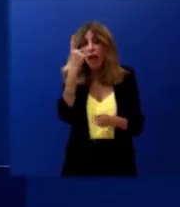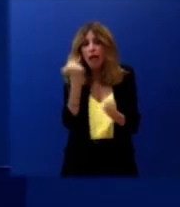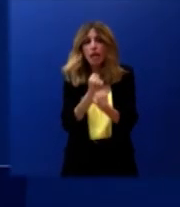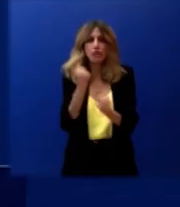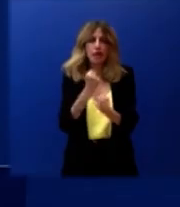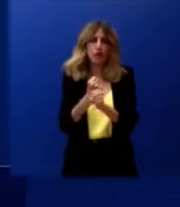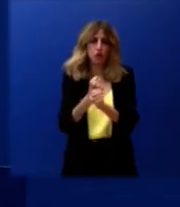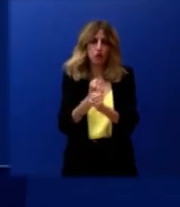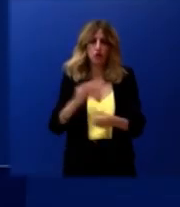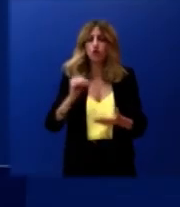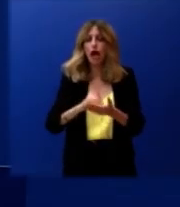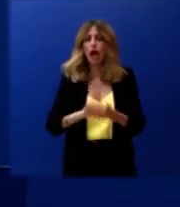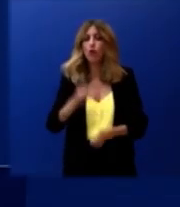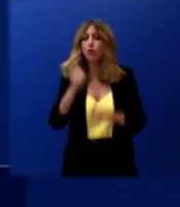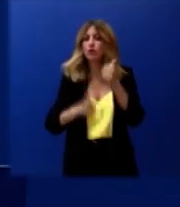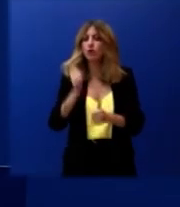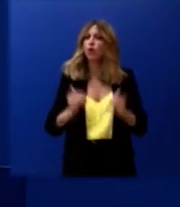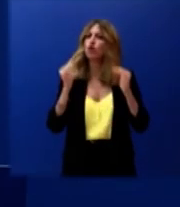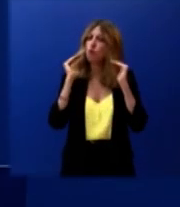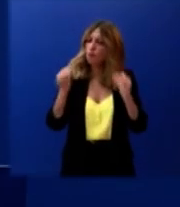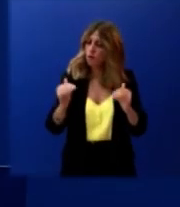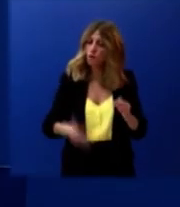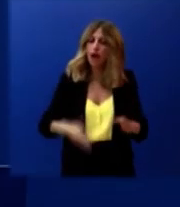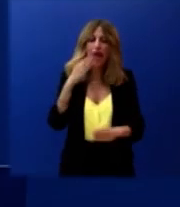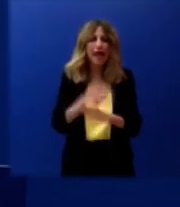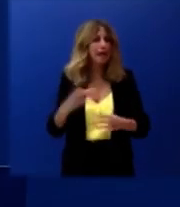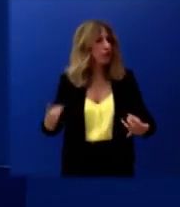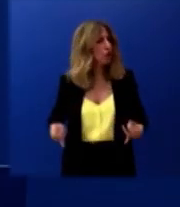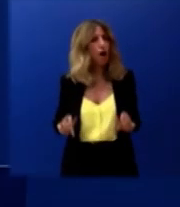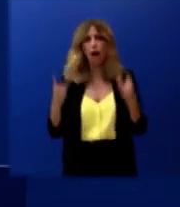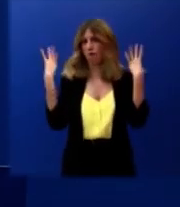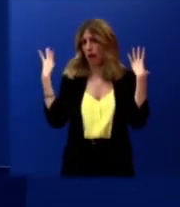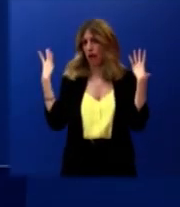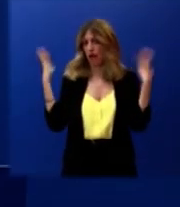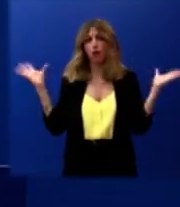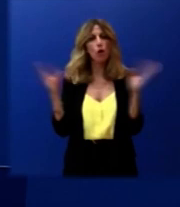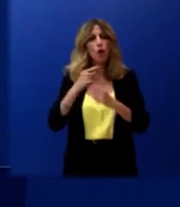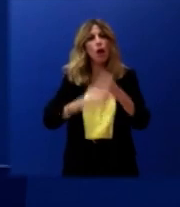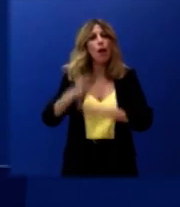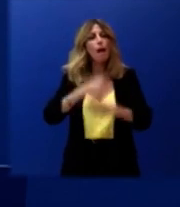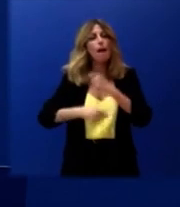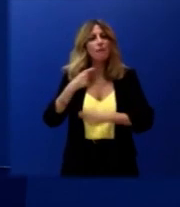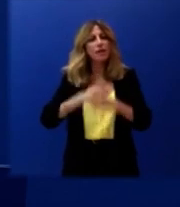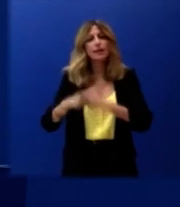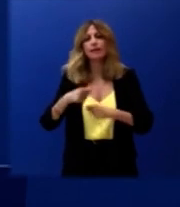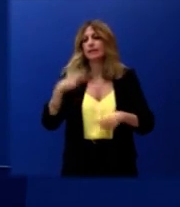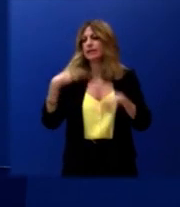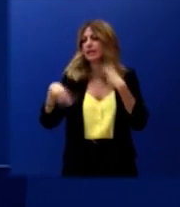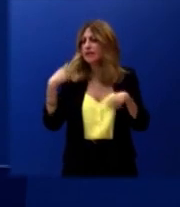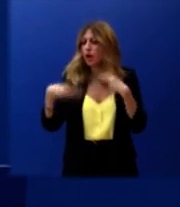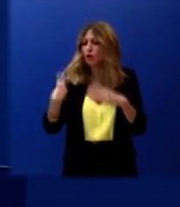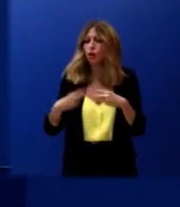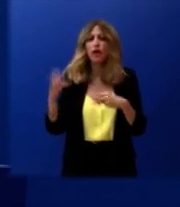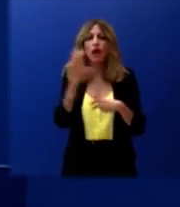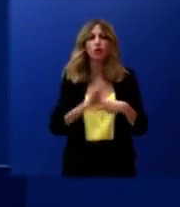Ιούνιο της πλήρους απαλλαγής από την υποχρέωση καταβολής ενοικίου για τις επιχειρήσεις που δραστηριοποιούνται στους κλάδους της εστίασης,